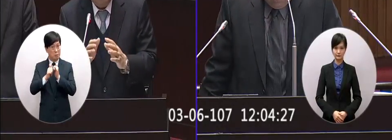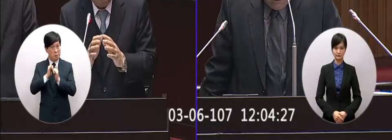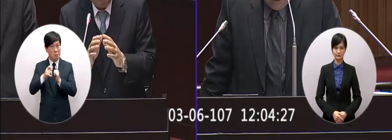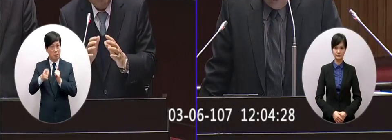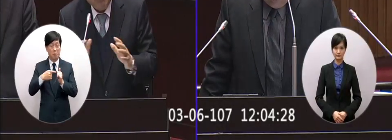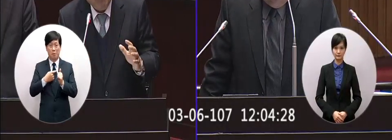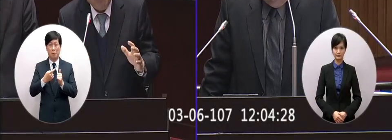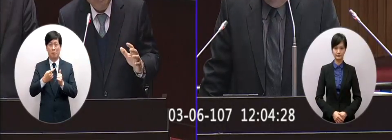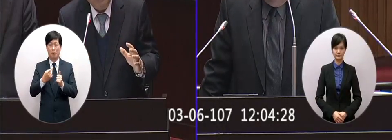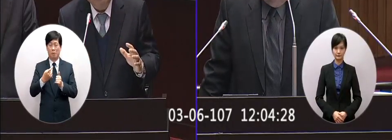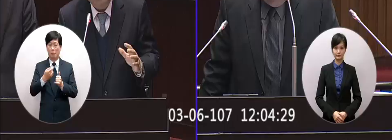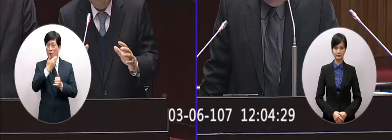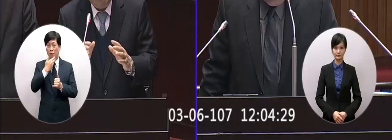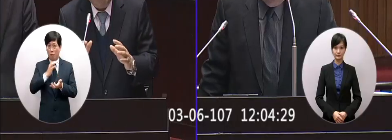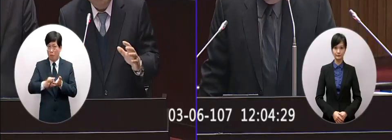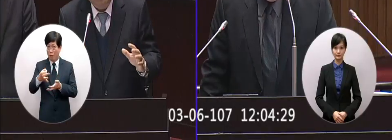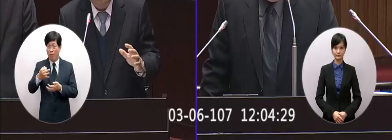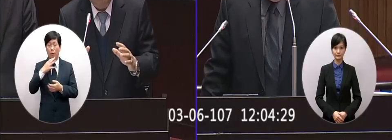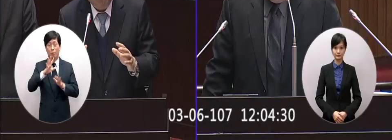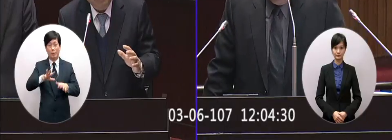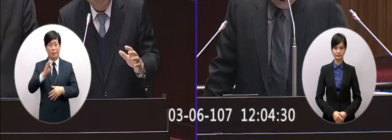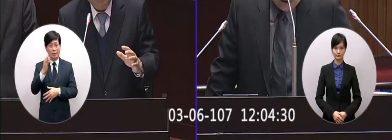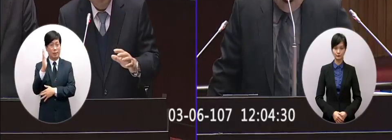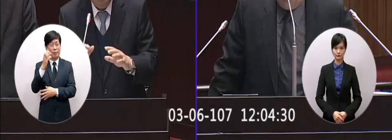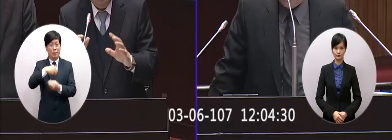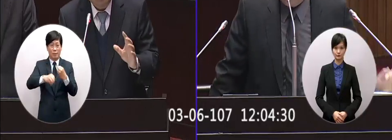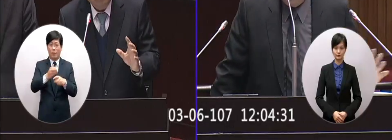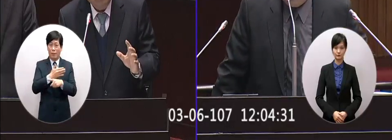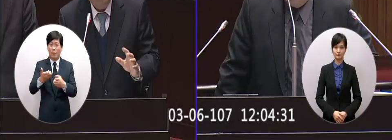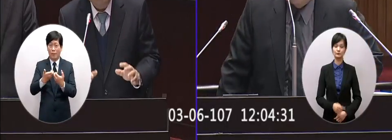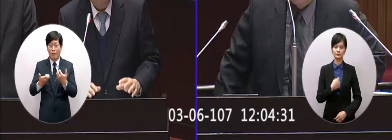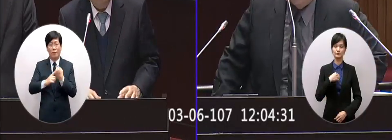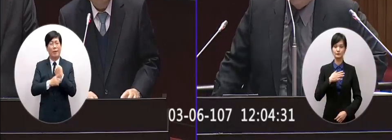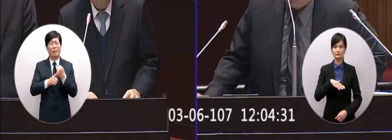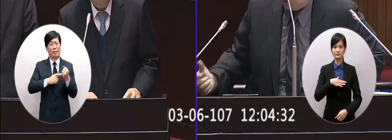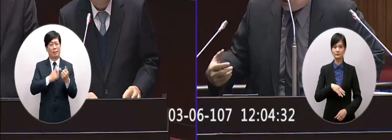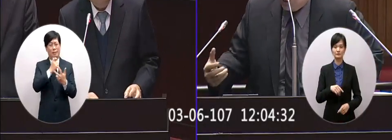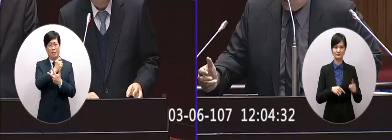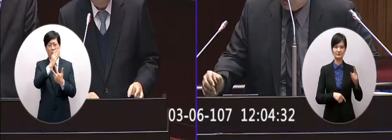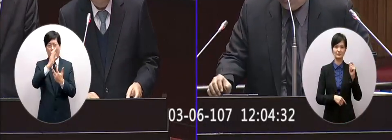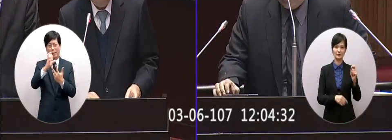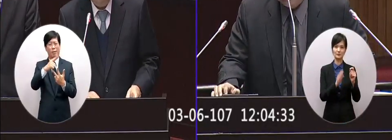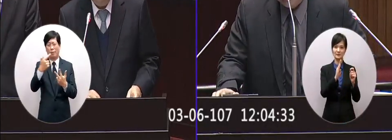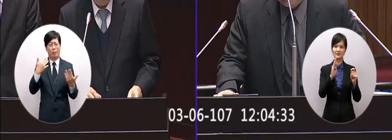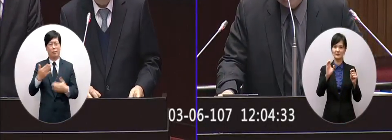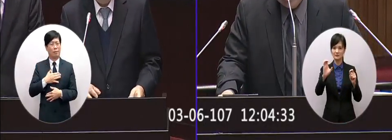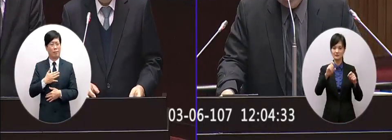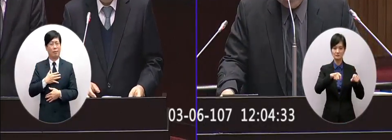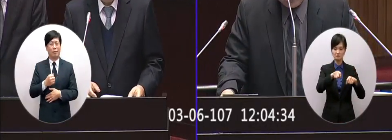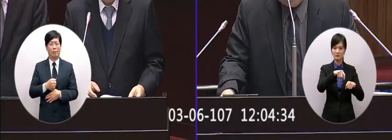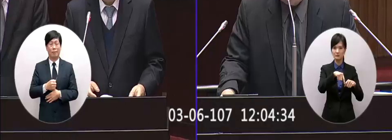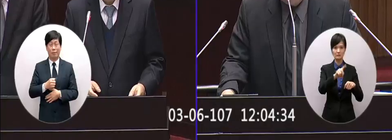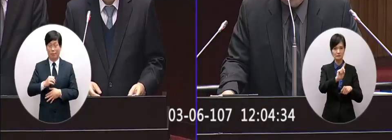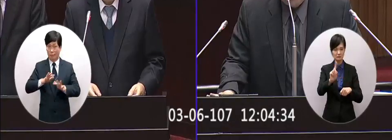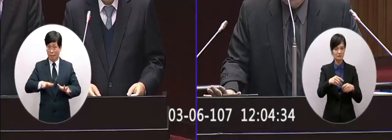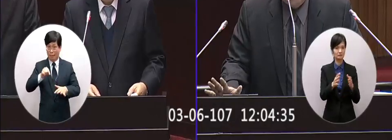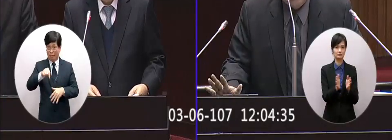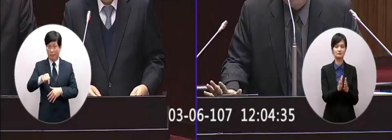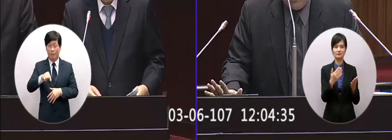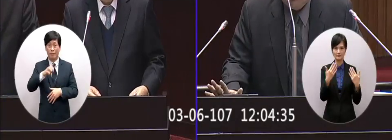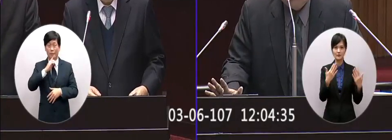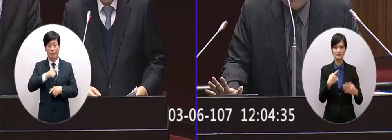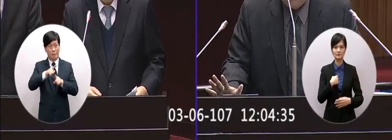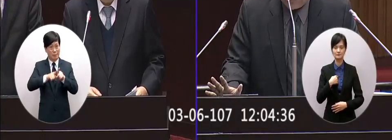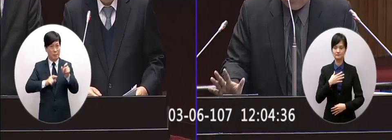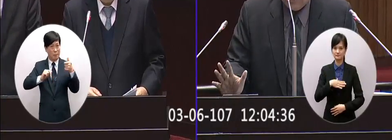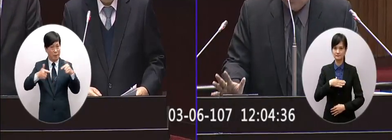多，由于我们那个财划法的一个规定， 主席长 A、B、C， 我想您很清楚，我通通都了解。好，就是说这样子的，就是说